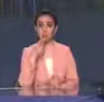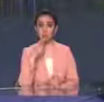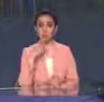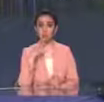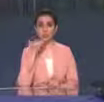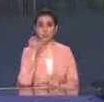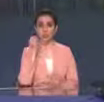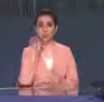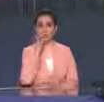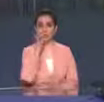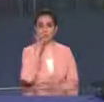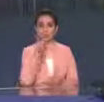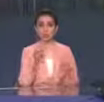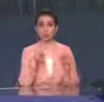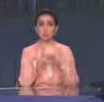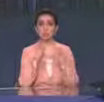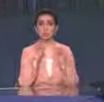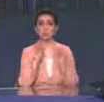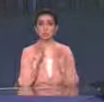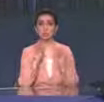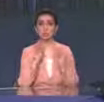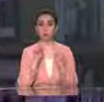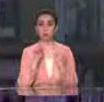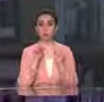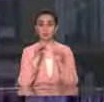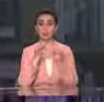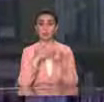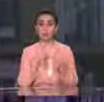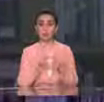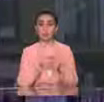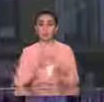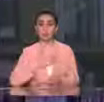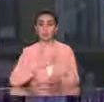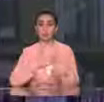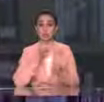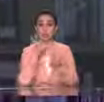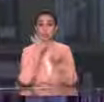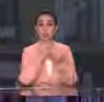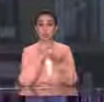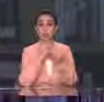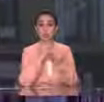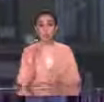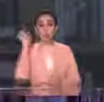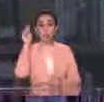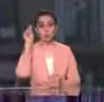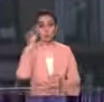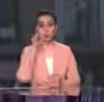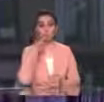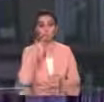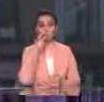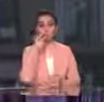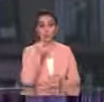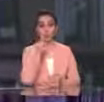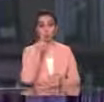можем судить о том кем имеем дело сегодня наша цель научиться увидеть эти